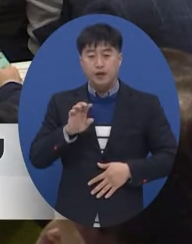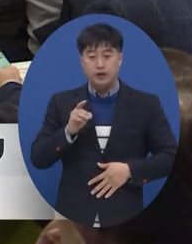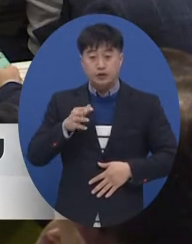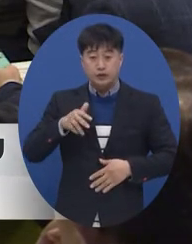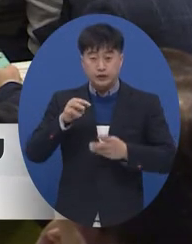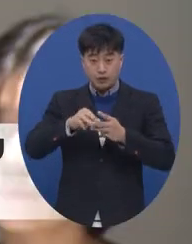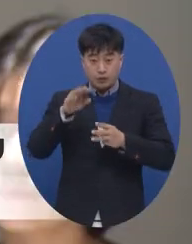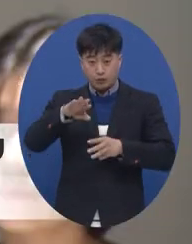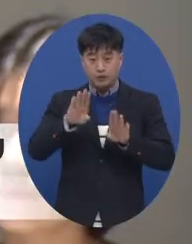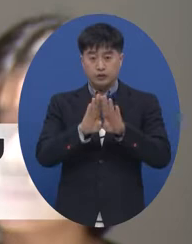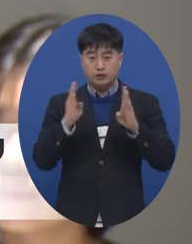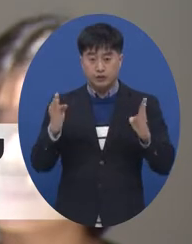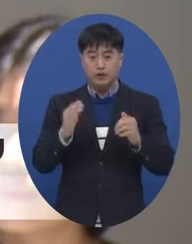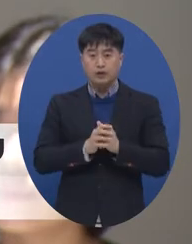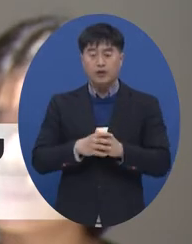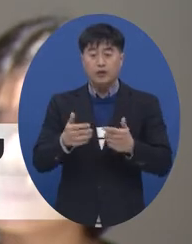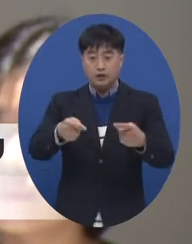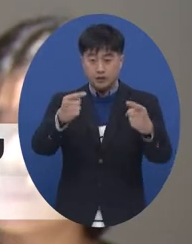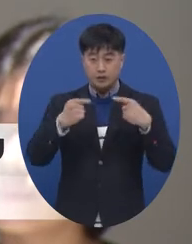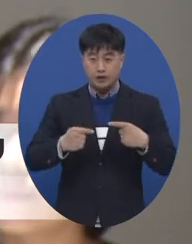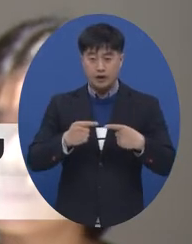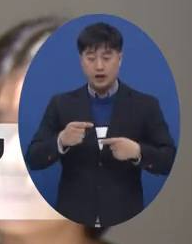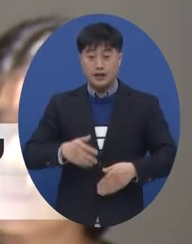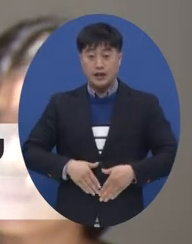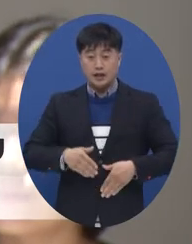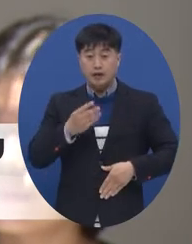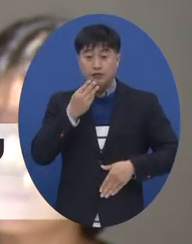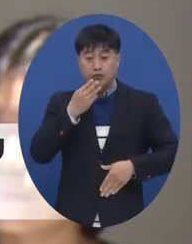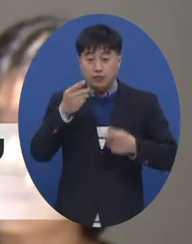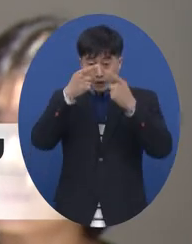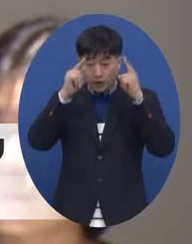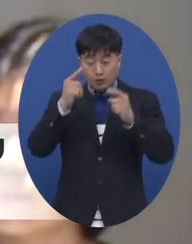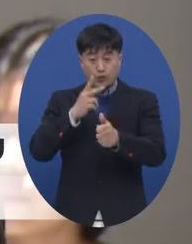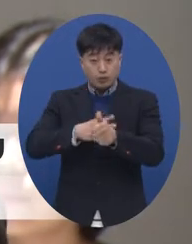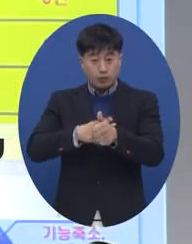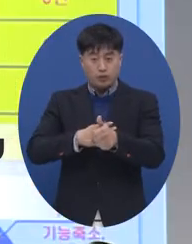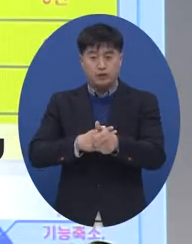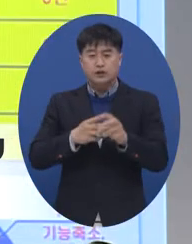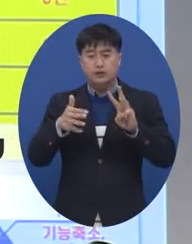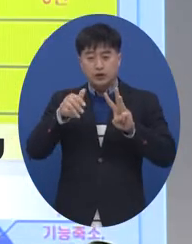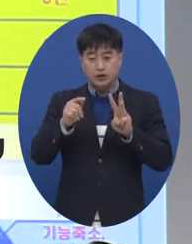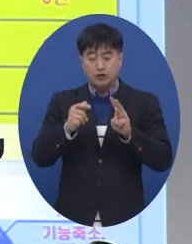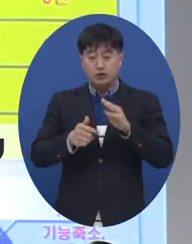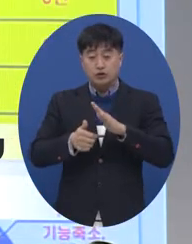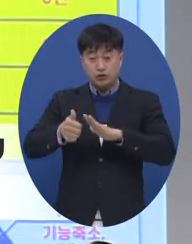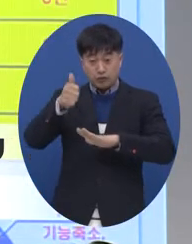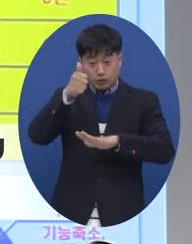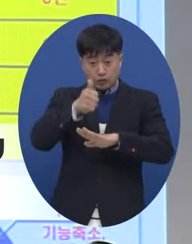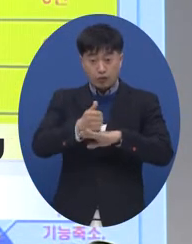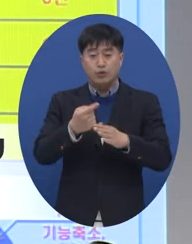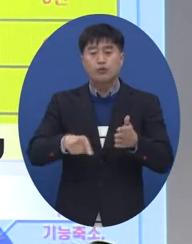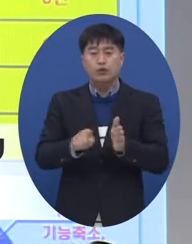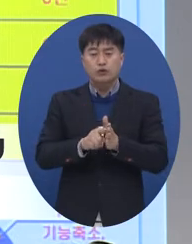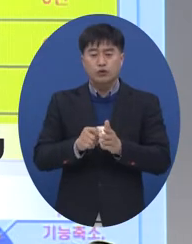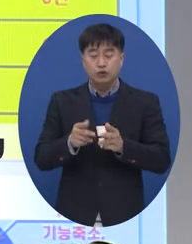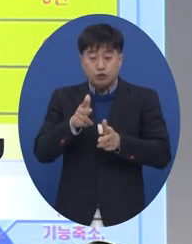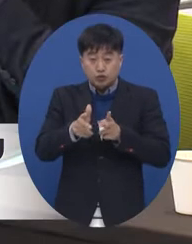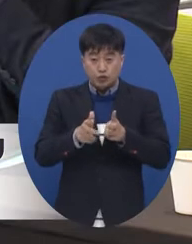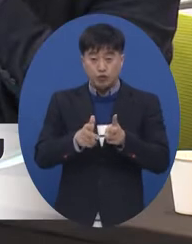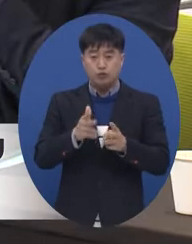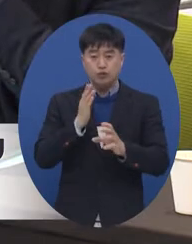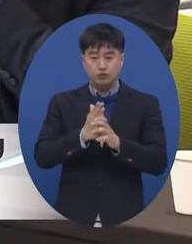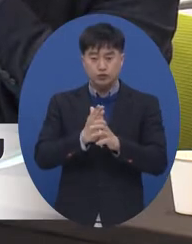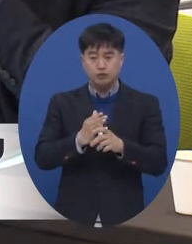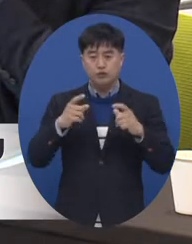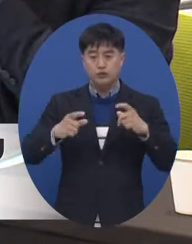열렸습니다 토론에 참여한 남서울대 김 황 배 교수는 제 3기 신도시 성공을 위해 철도를 중심으로 한 광역 대중교통